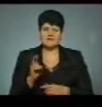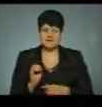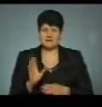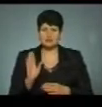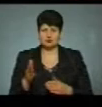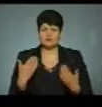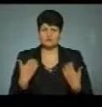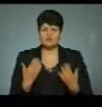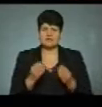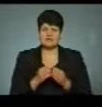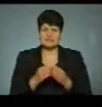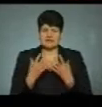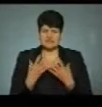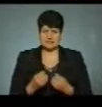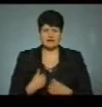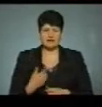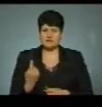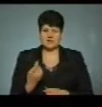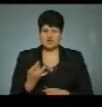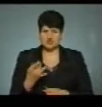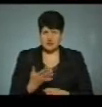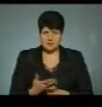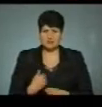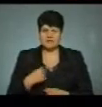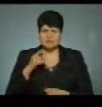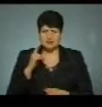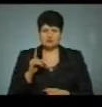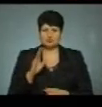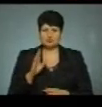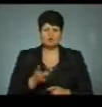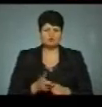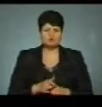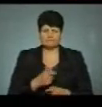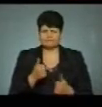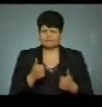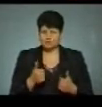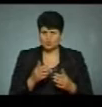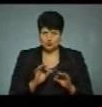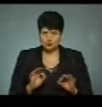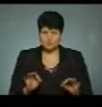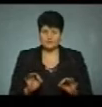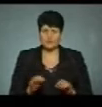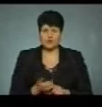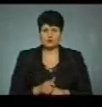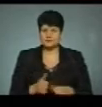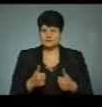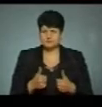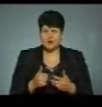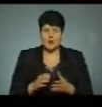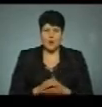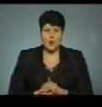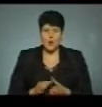відпочиватимуть 10 днів. Я вже не перший раз, тому я знаю, що буде дуже круто. Дуже класна компанія,